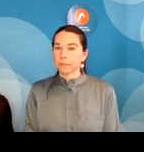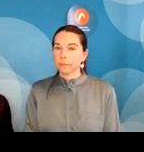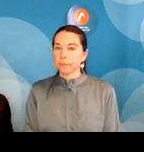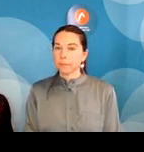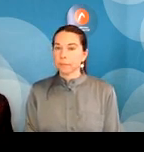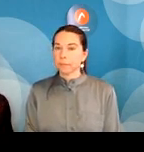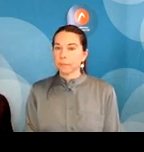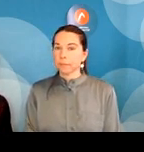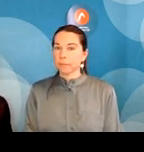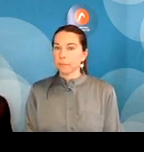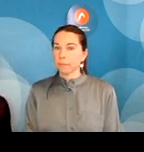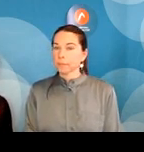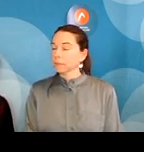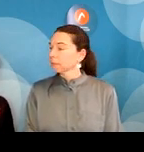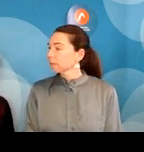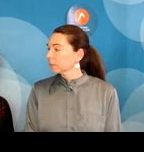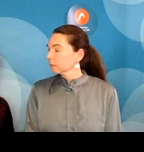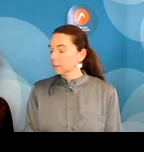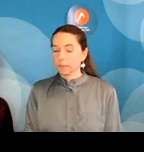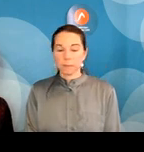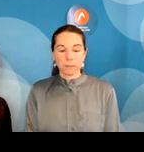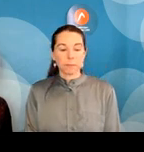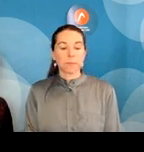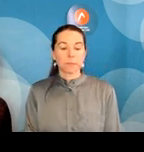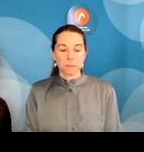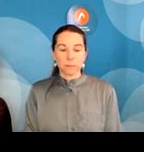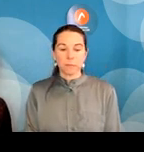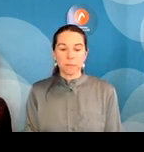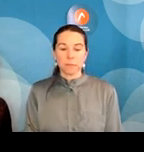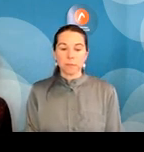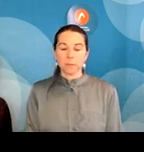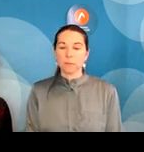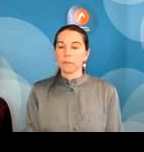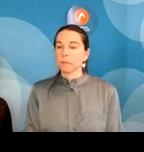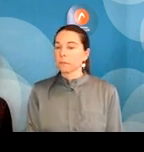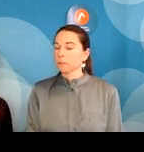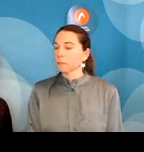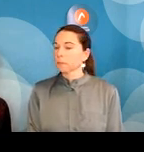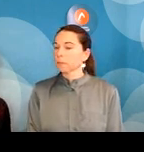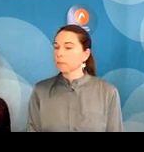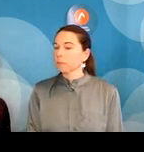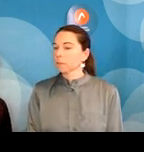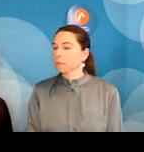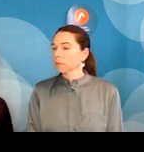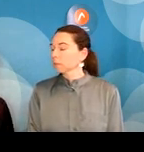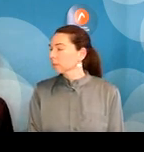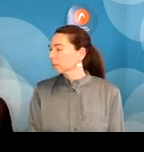att just påbörja ett arbete i frågan. Vi har också